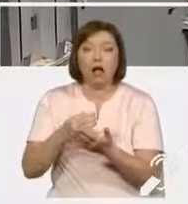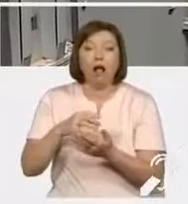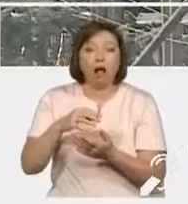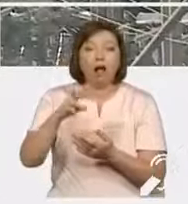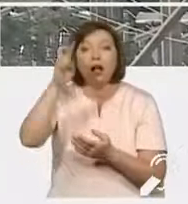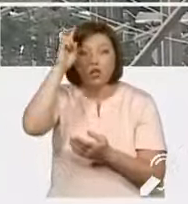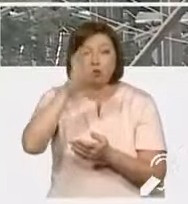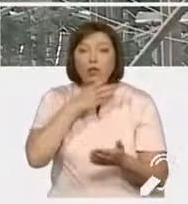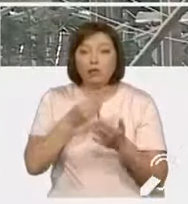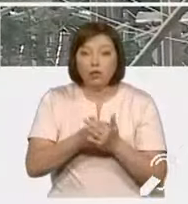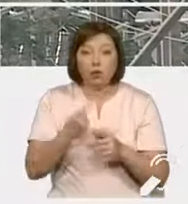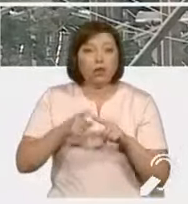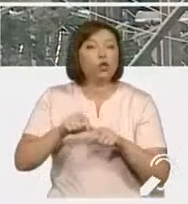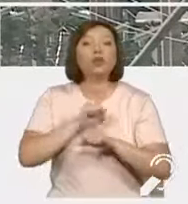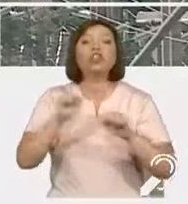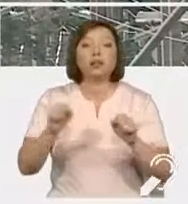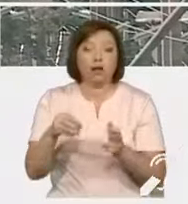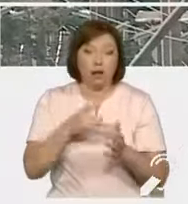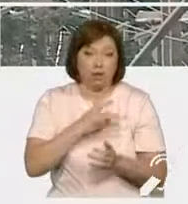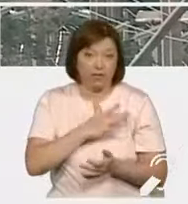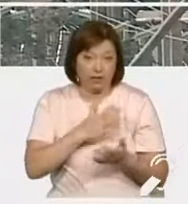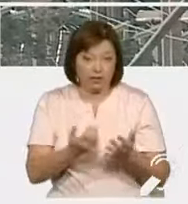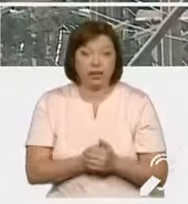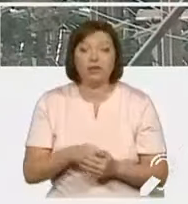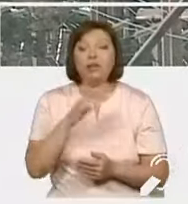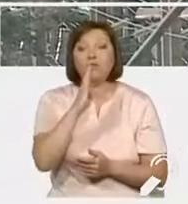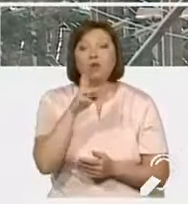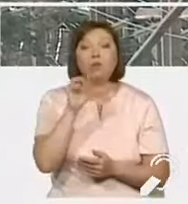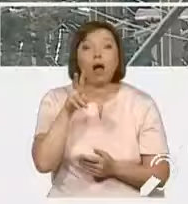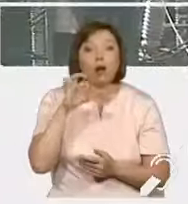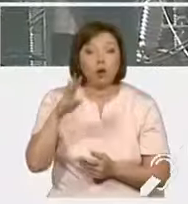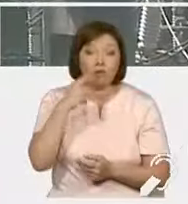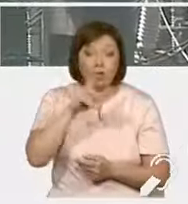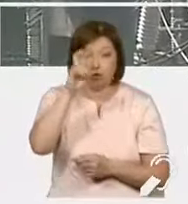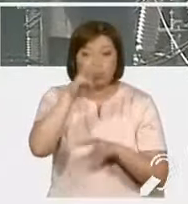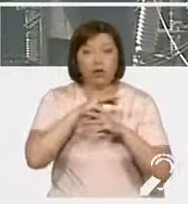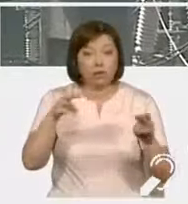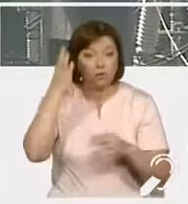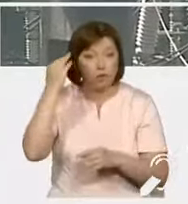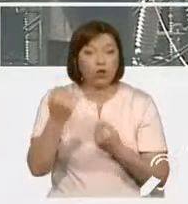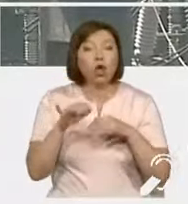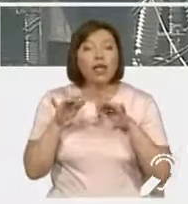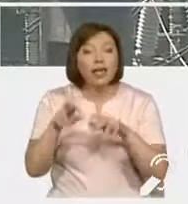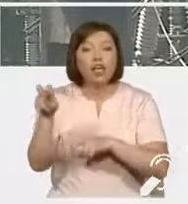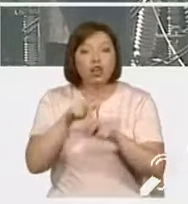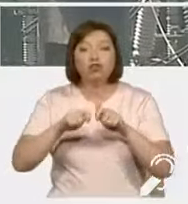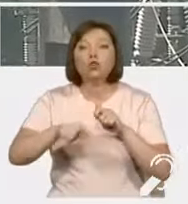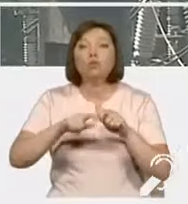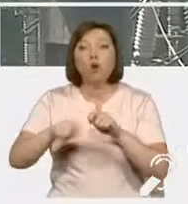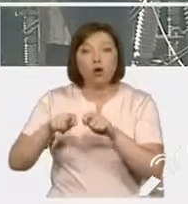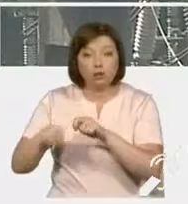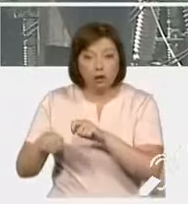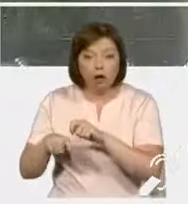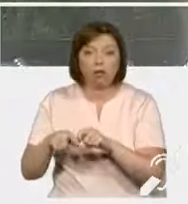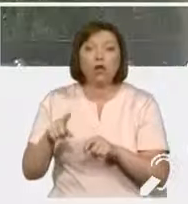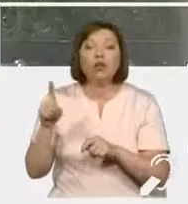fi privatizate. Ministrul Energiei Victor Parlicov a precizat că Guvernul Republicii Moldova este în căutarea investitorilor